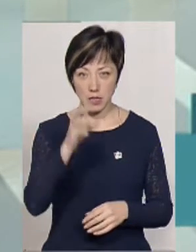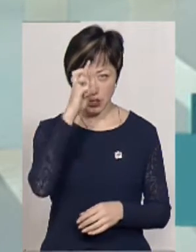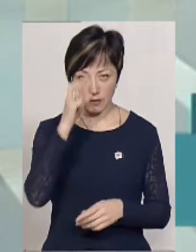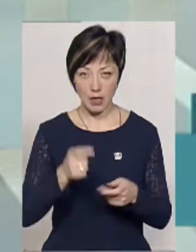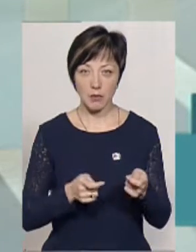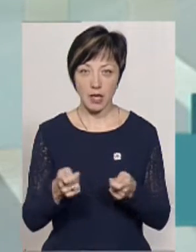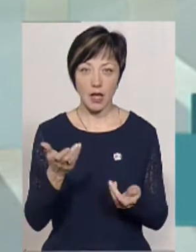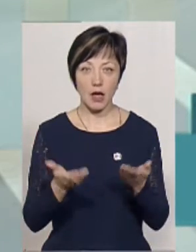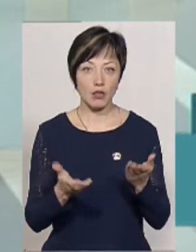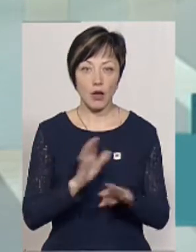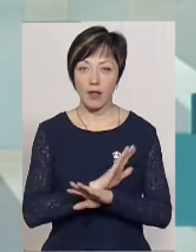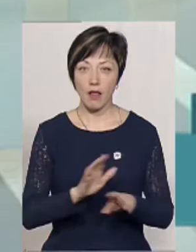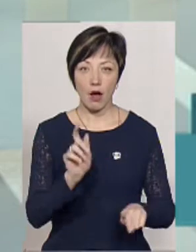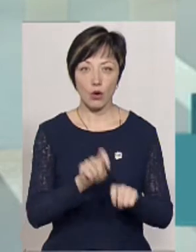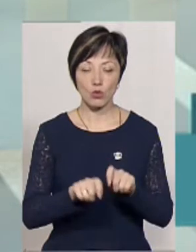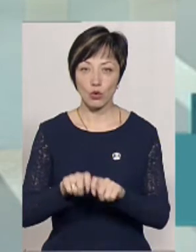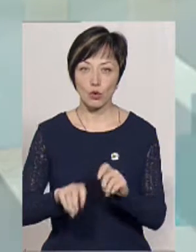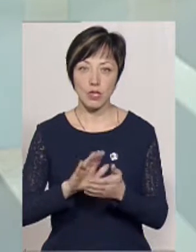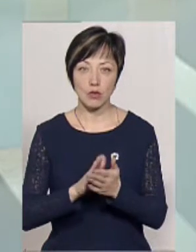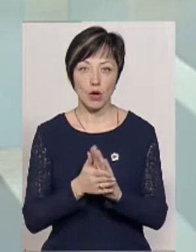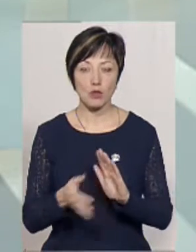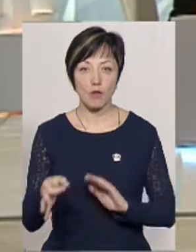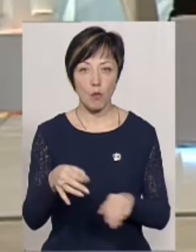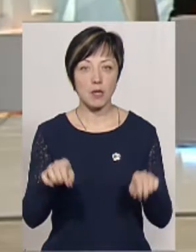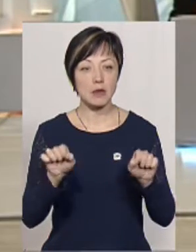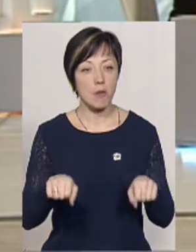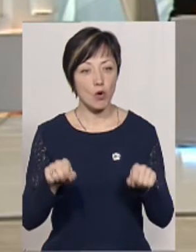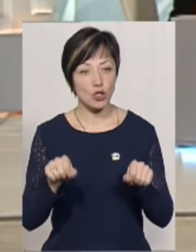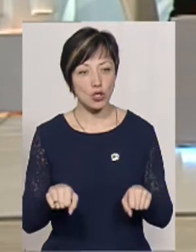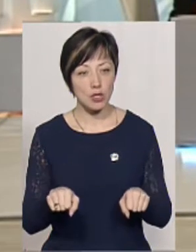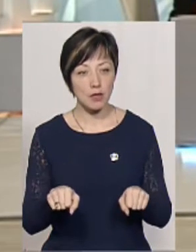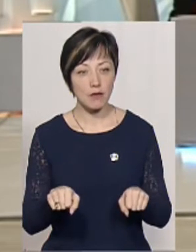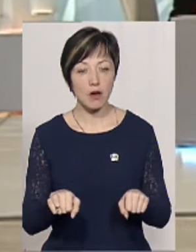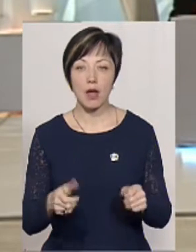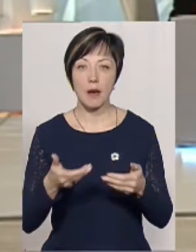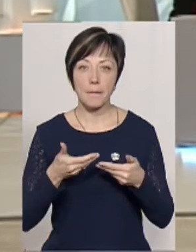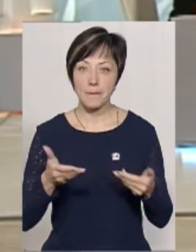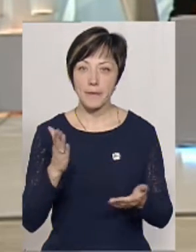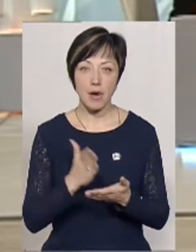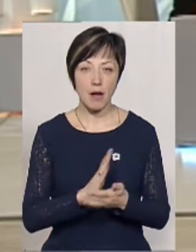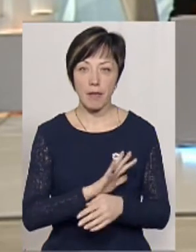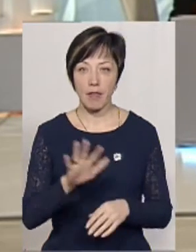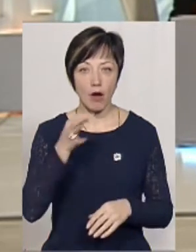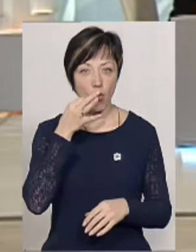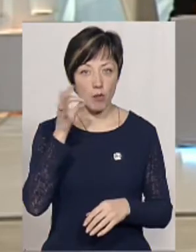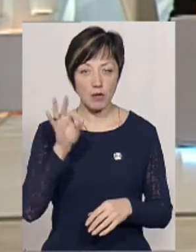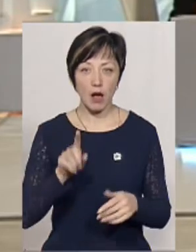державна адміністрація, якщо вона не контролює тоді ситуацію в області? Можливо, тоді ми маємо